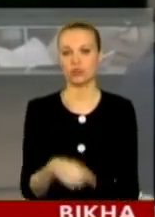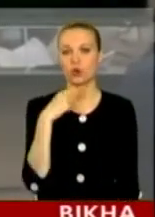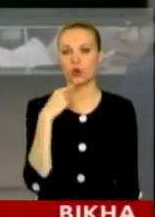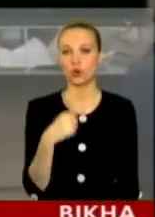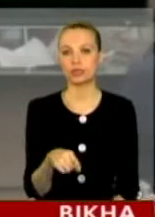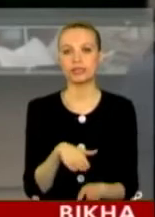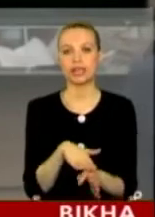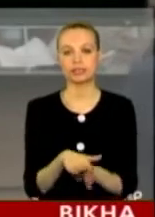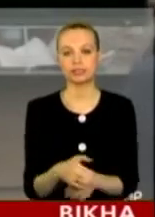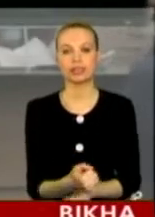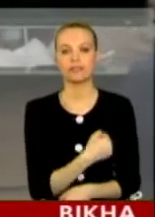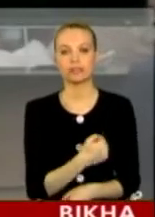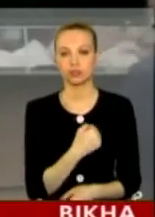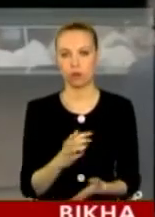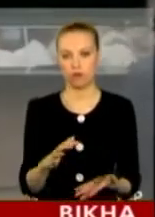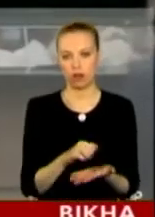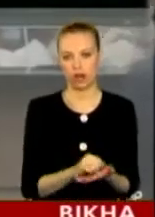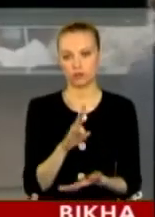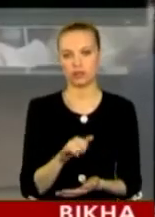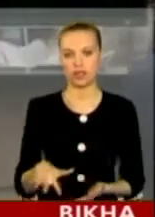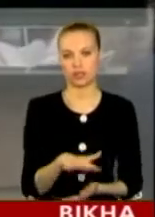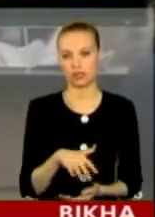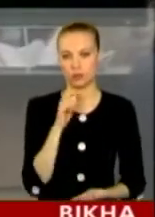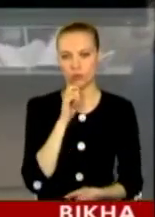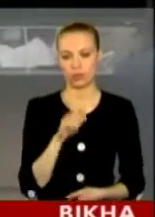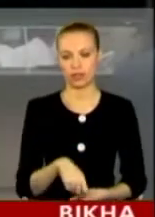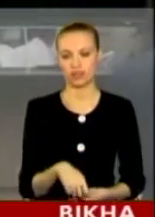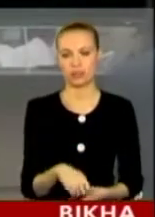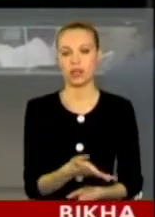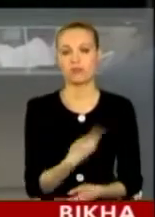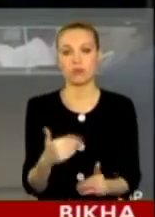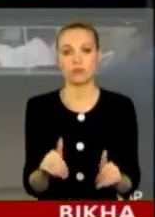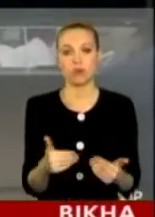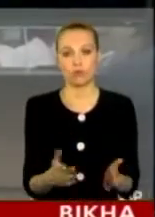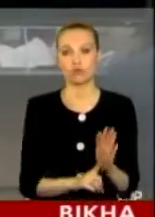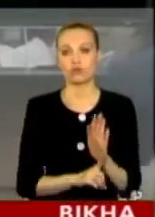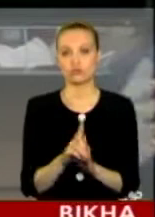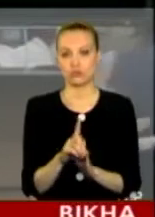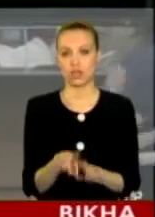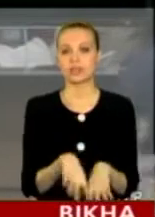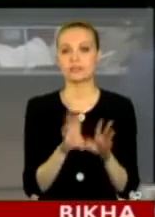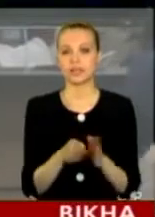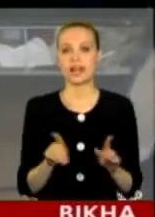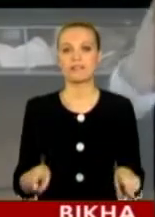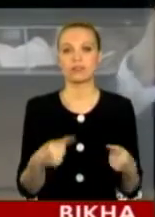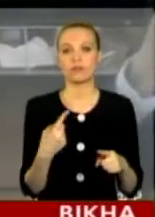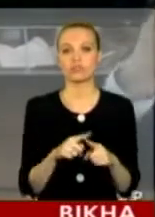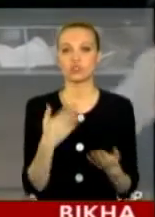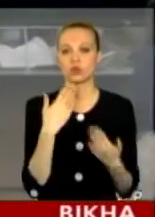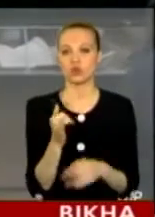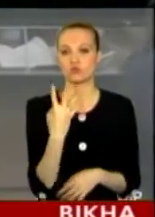Росія здійснила військову агресію на територію України. Ми пропонуємо спочатку взагалі відновити ці